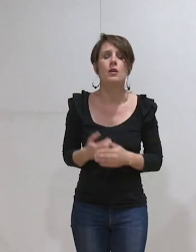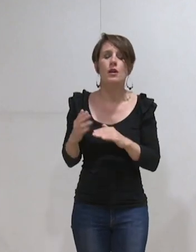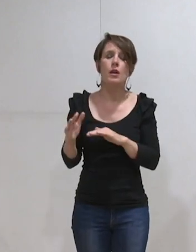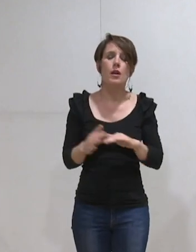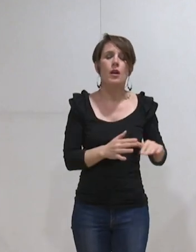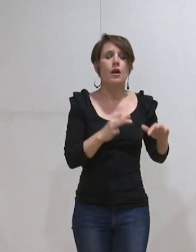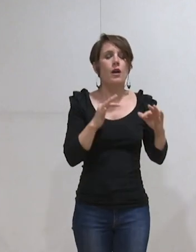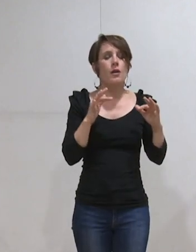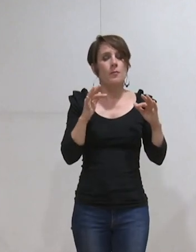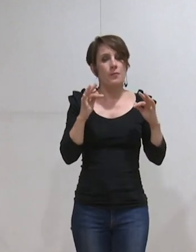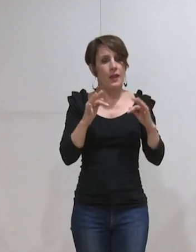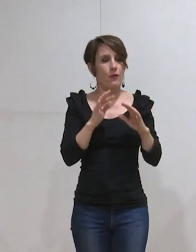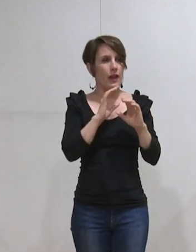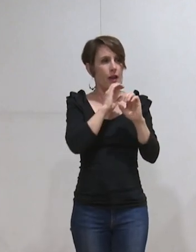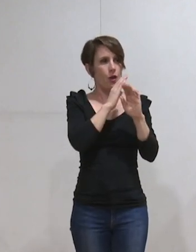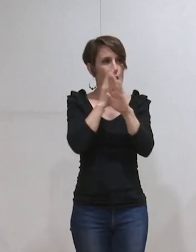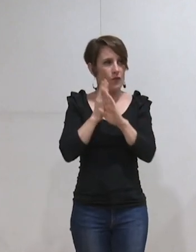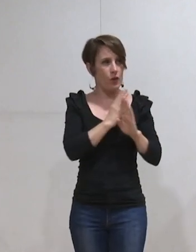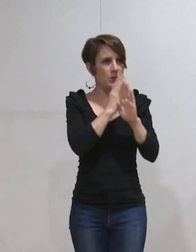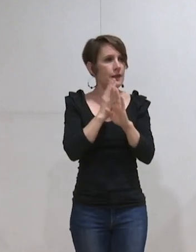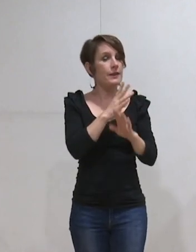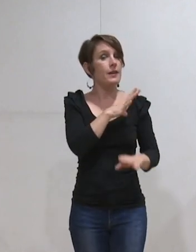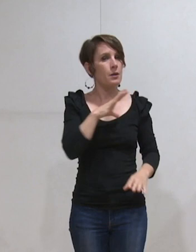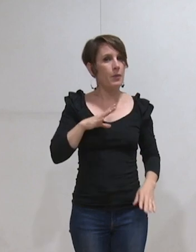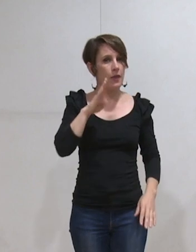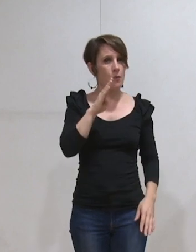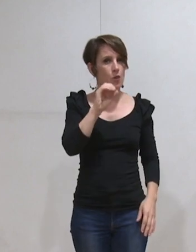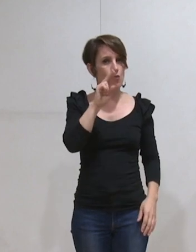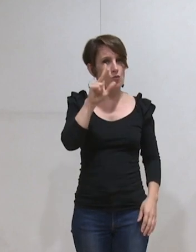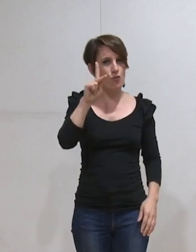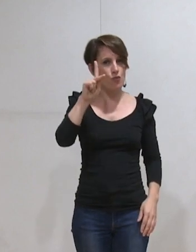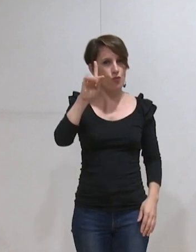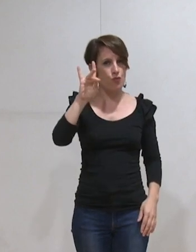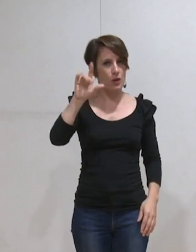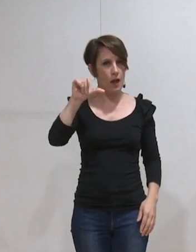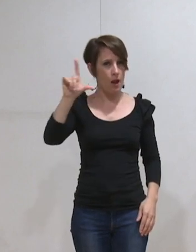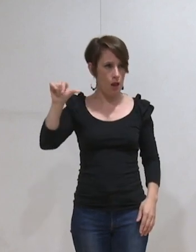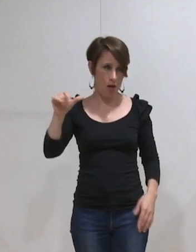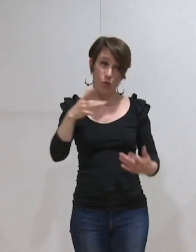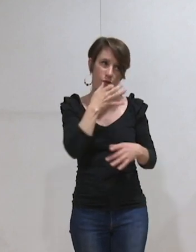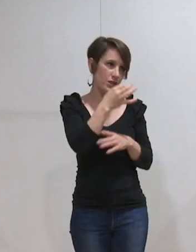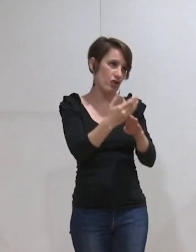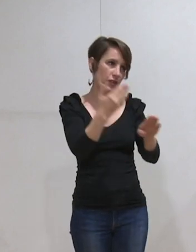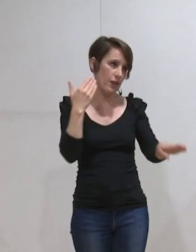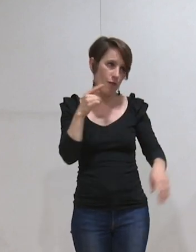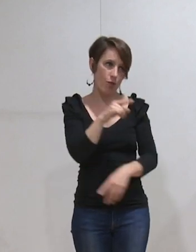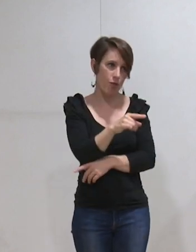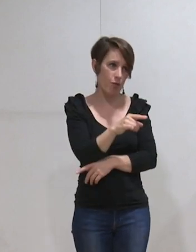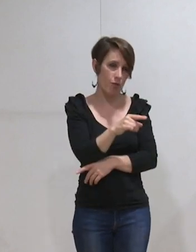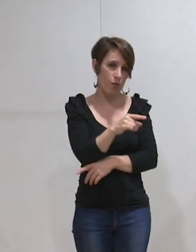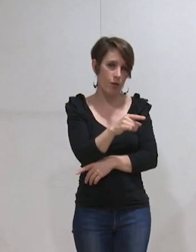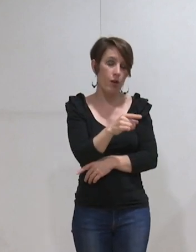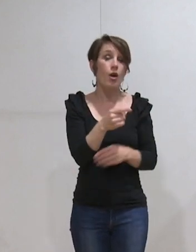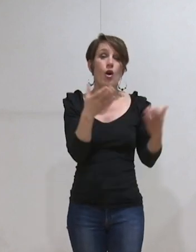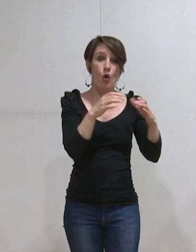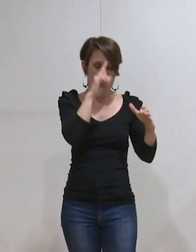confidentialité madame bouala je crois que ça a déjà été évoqué lors du précédent conseil on ne peut pas hélas céder les les comités